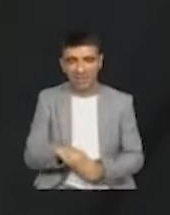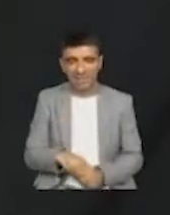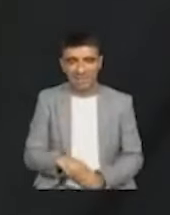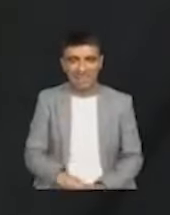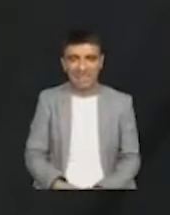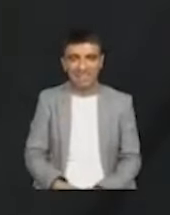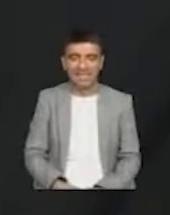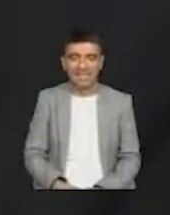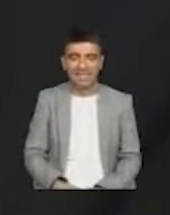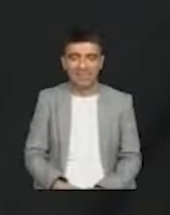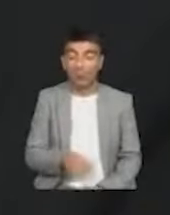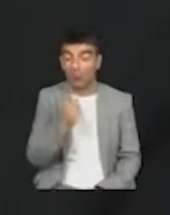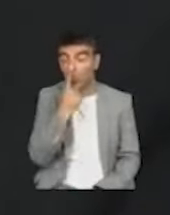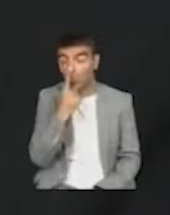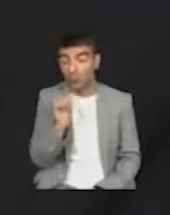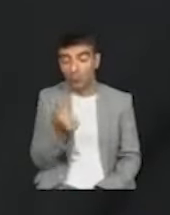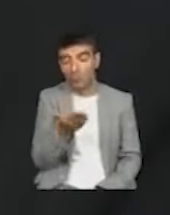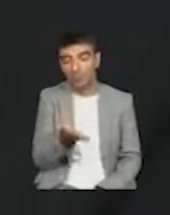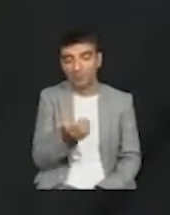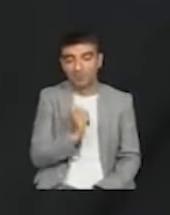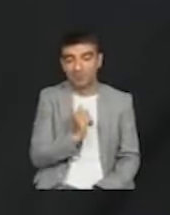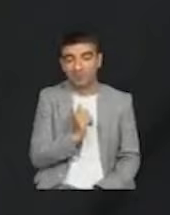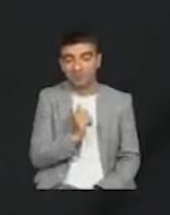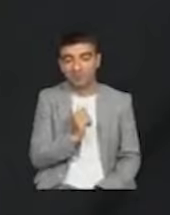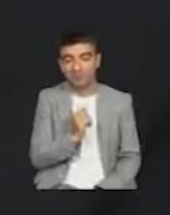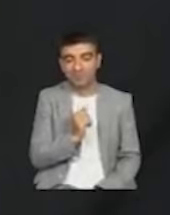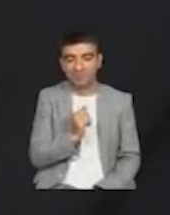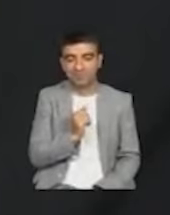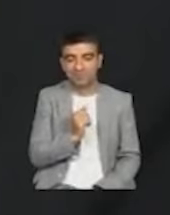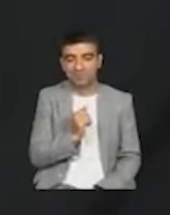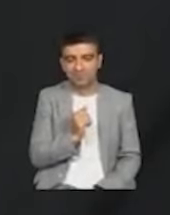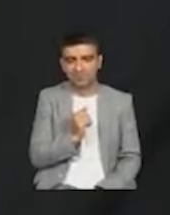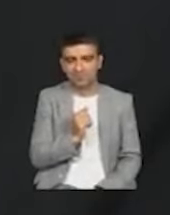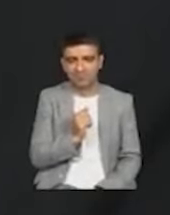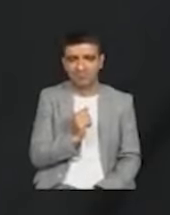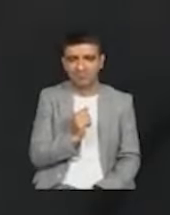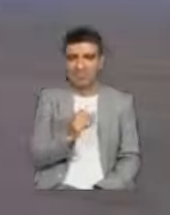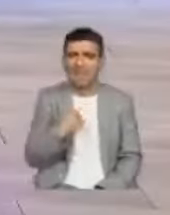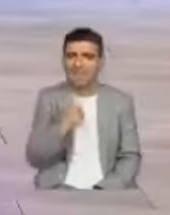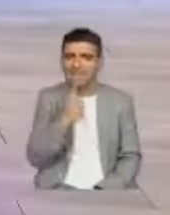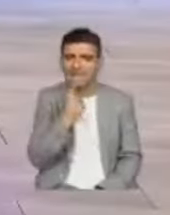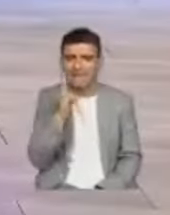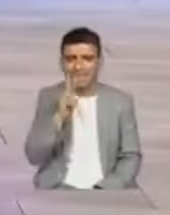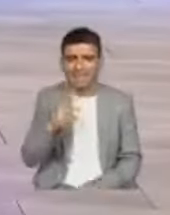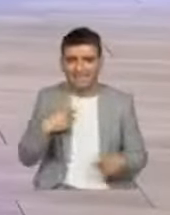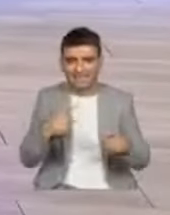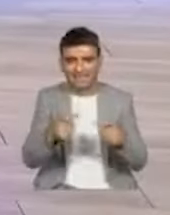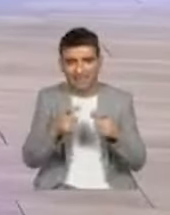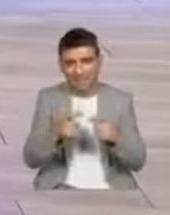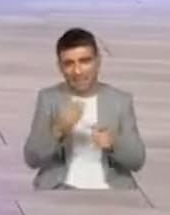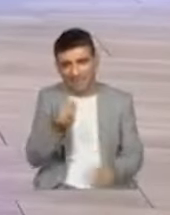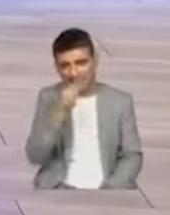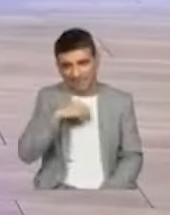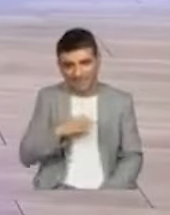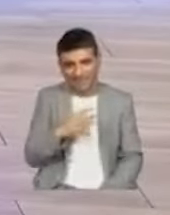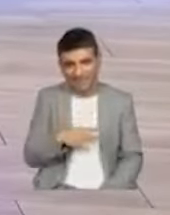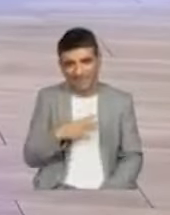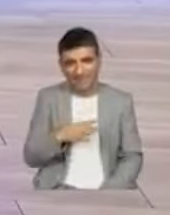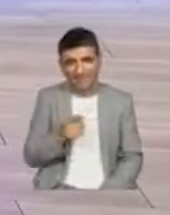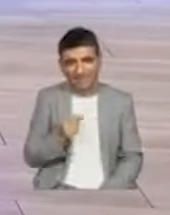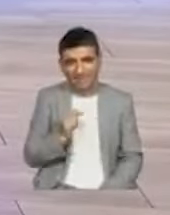Zaten kokusu muazzam. Hocam bir tadına bakmak ister misin? Ben tadına bakmak değil, tabak tabak yemek istiyorum. Tabak tabak.